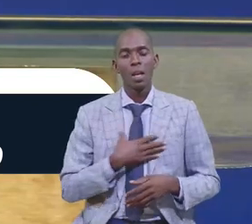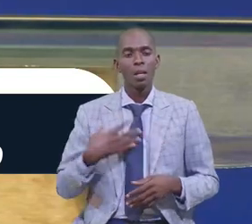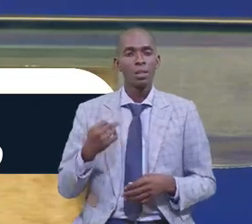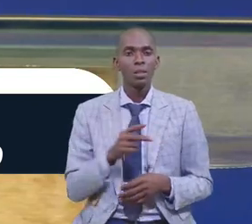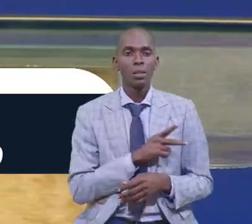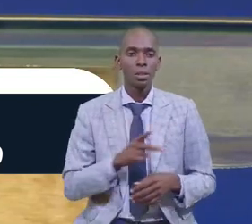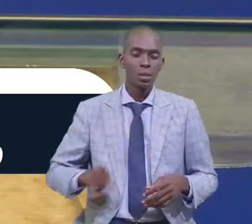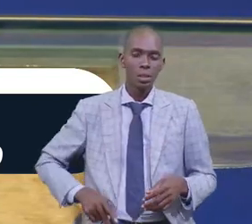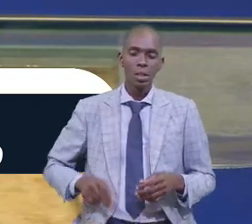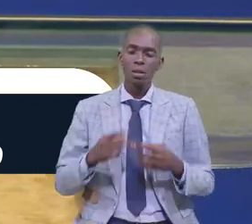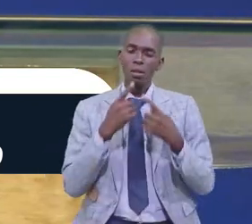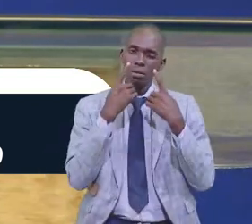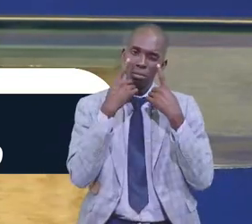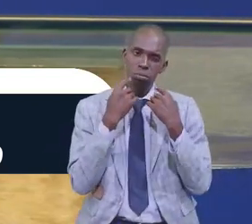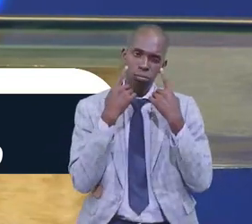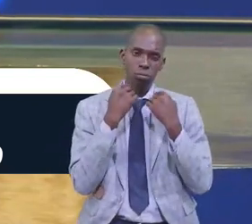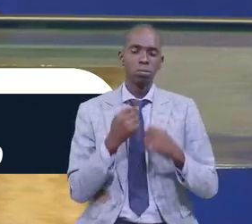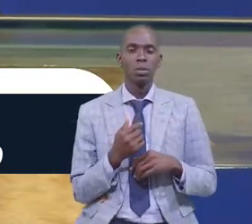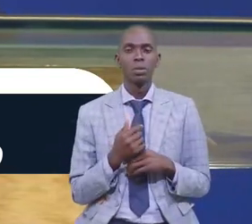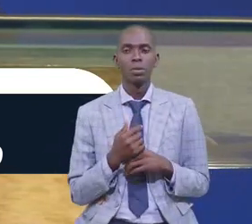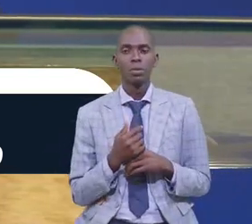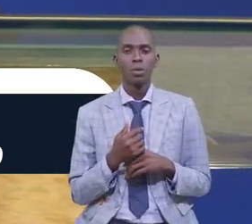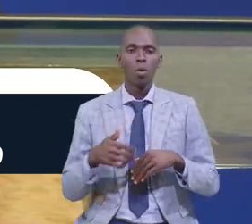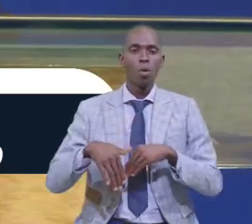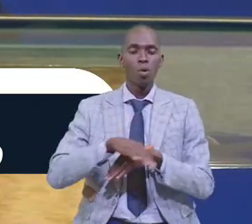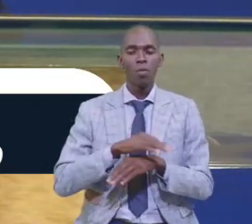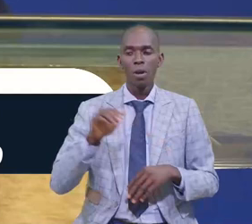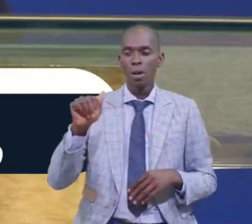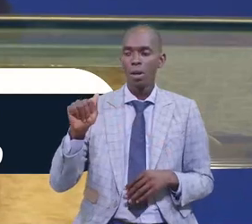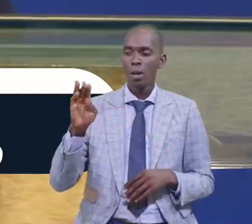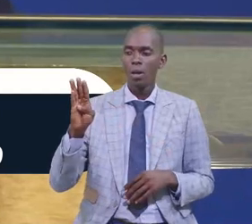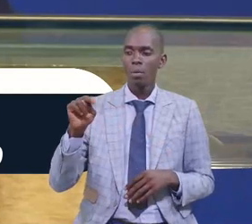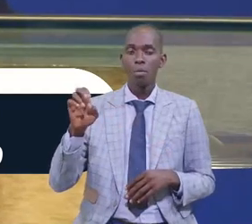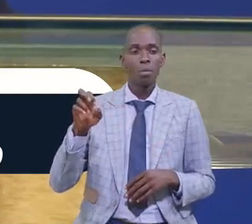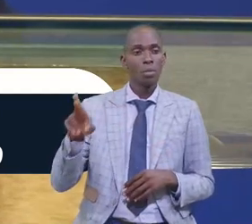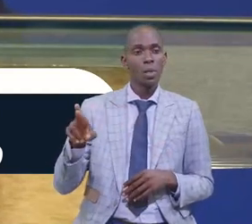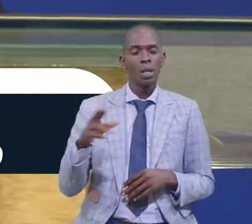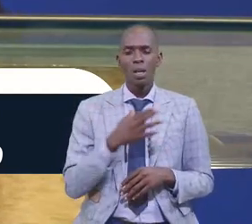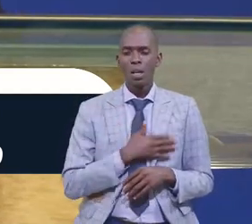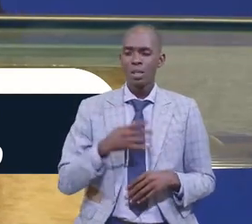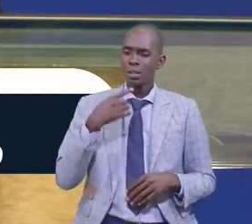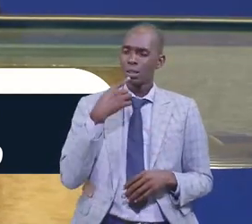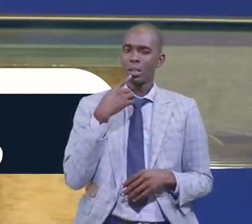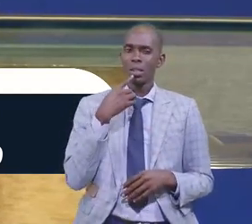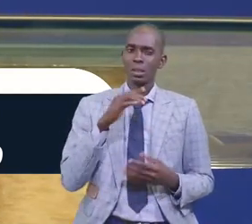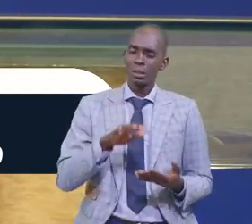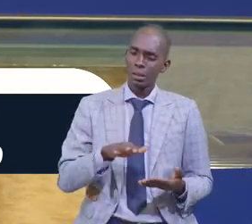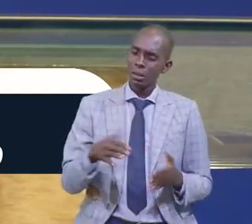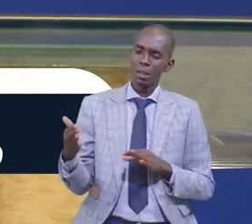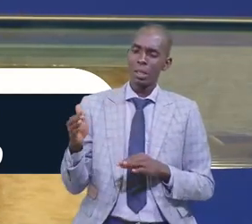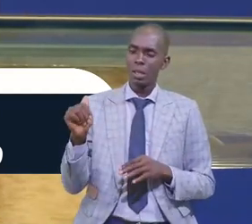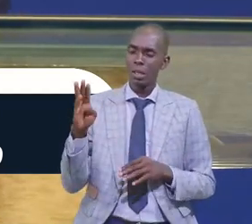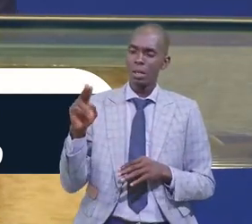Le roi fit une complainte sur Abner. Et dit,